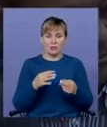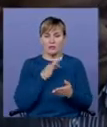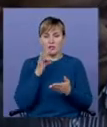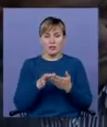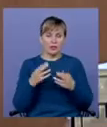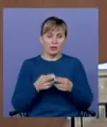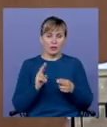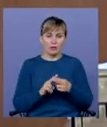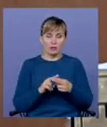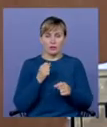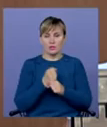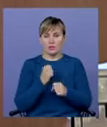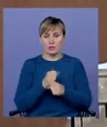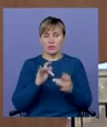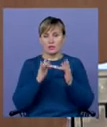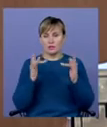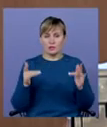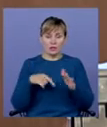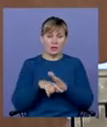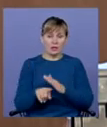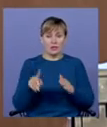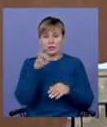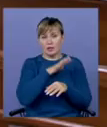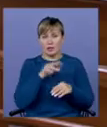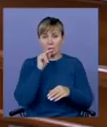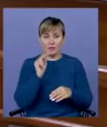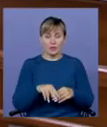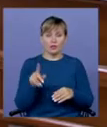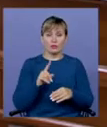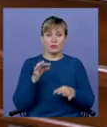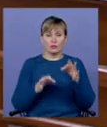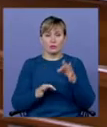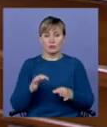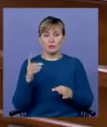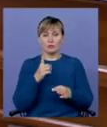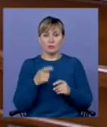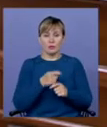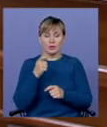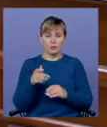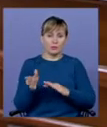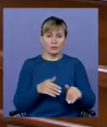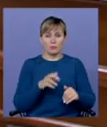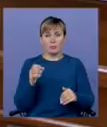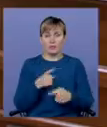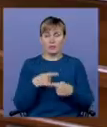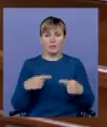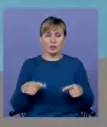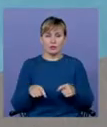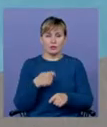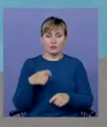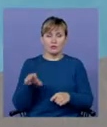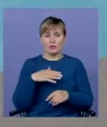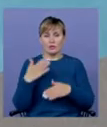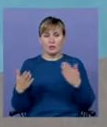которые подталкивали к социальной розни. Сторона обвинения заявила, что суд первой инстанции прошел без процессуальных нарушений,